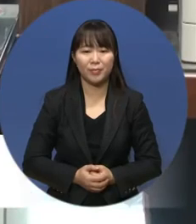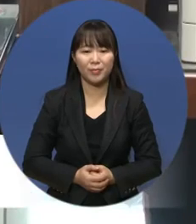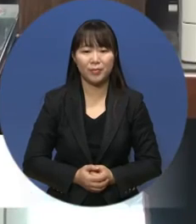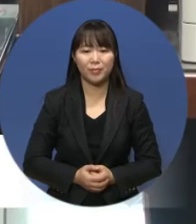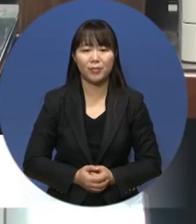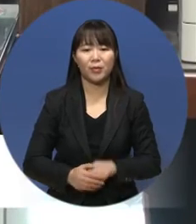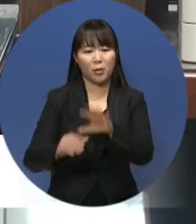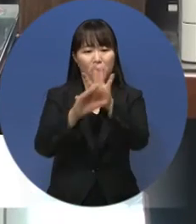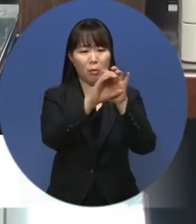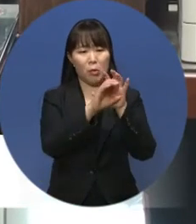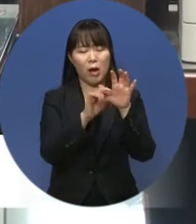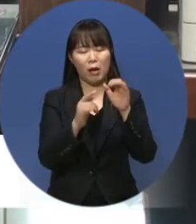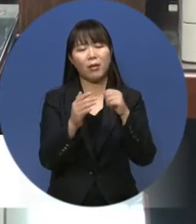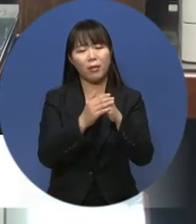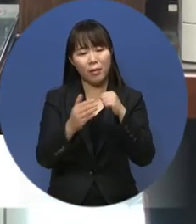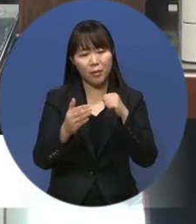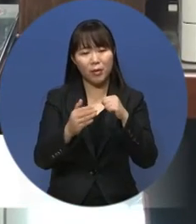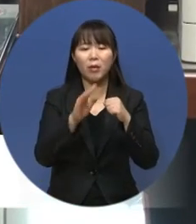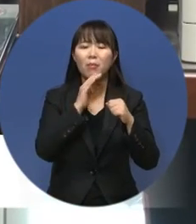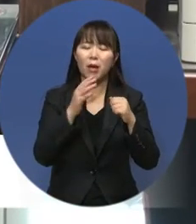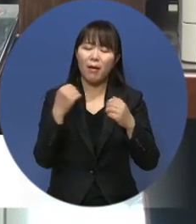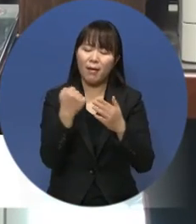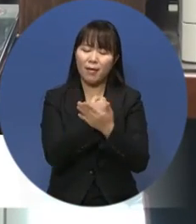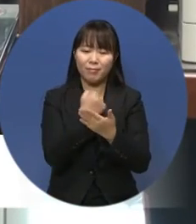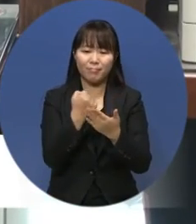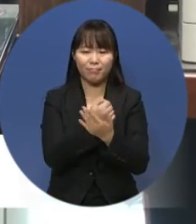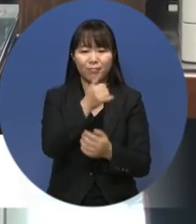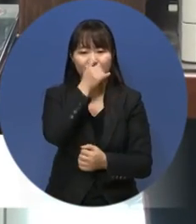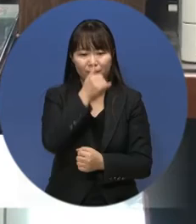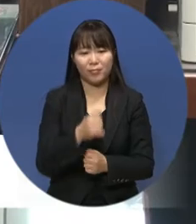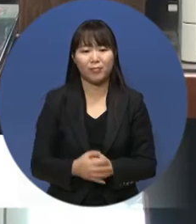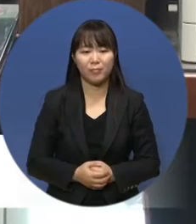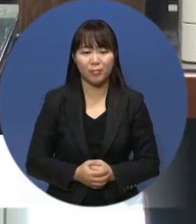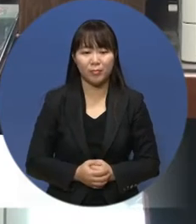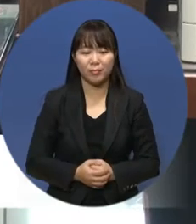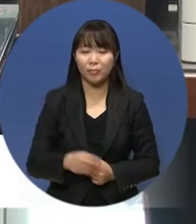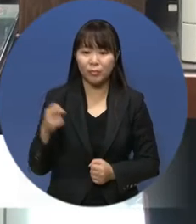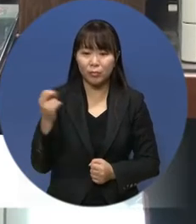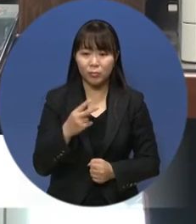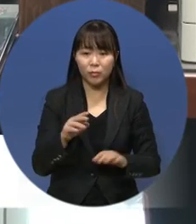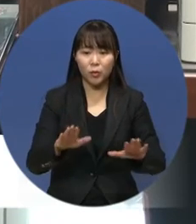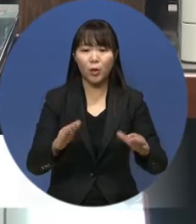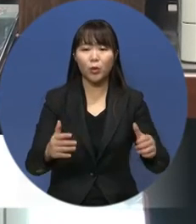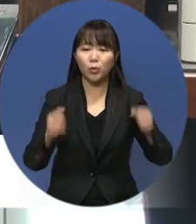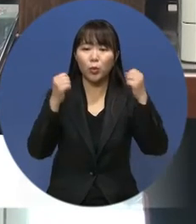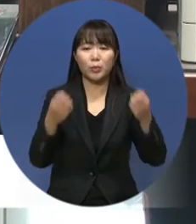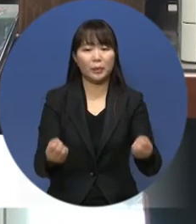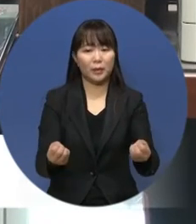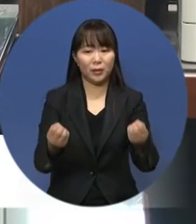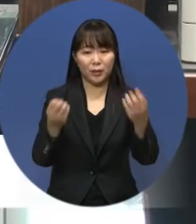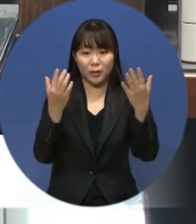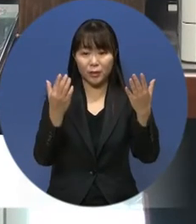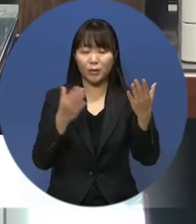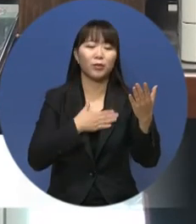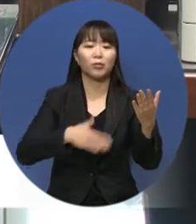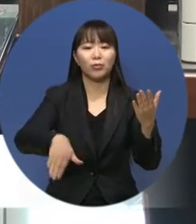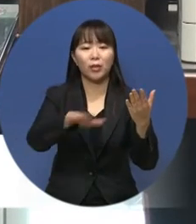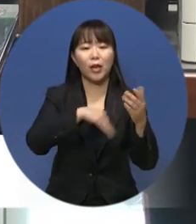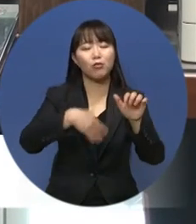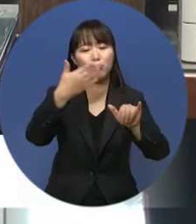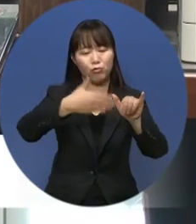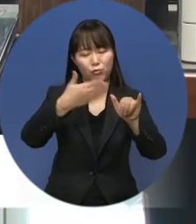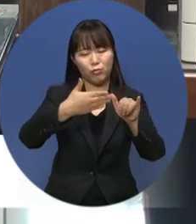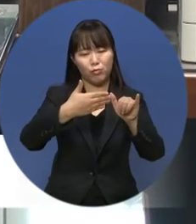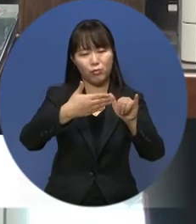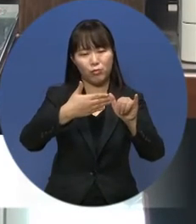크로나 1 그로 인해서 많은 안타까움이 있습니다 더군다나 오늘 졸업식을 저희가 유튜브로